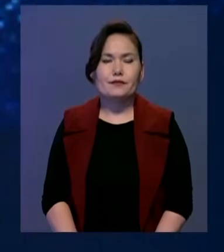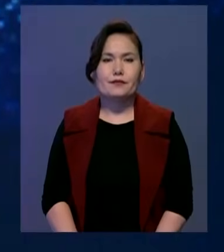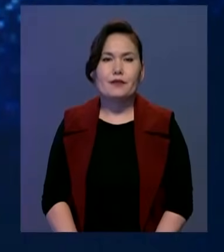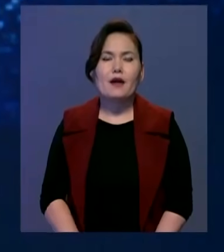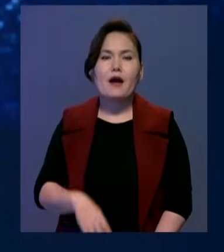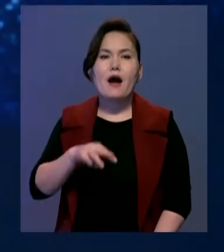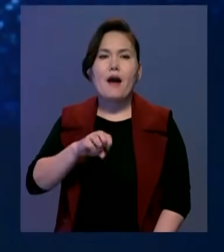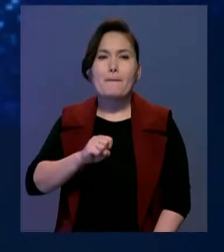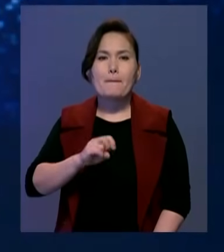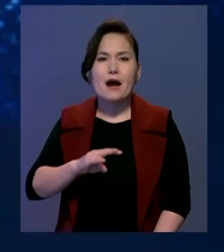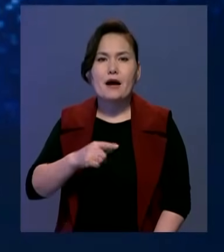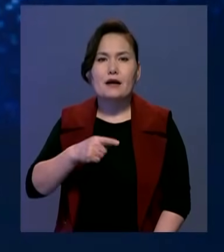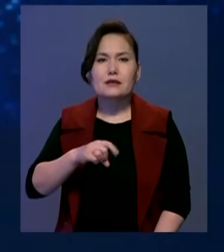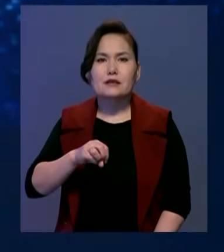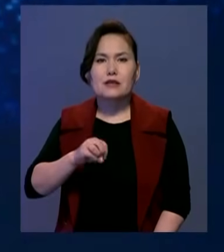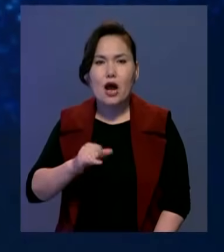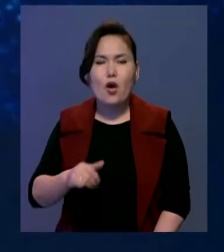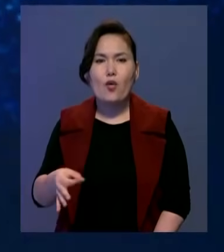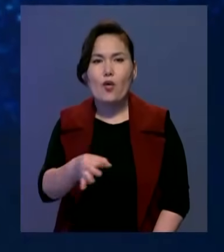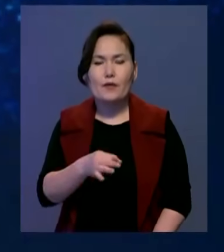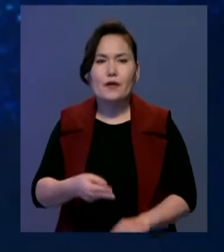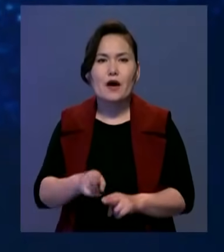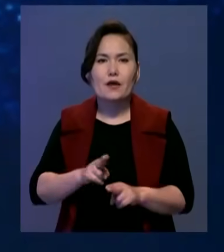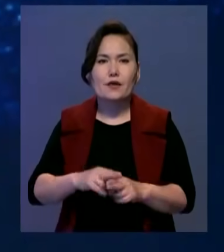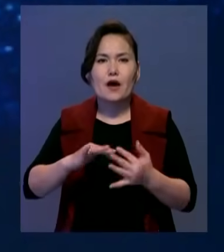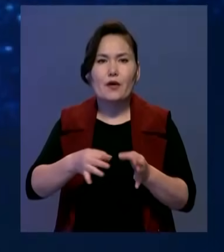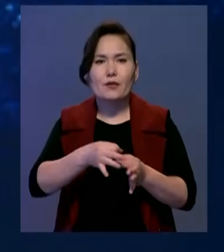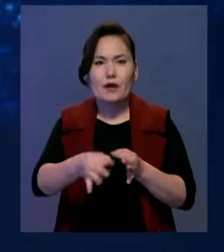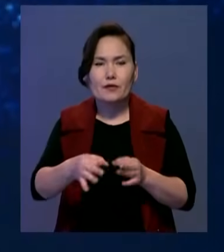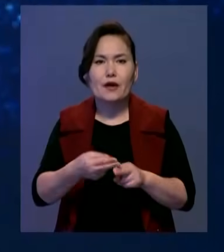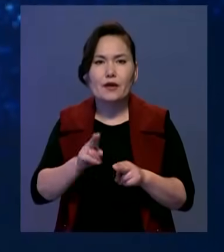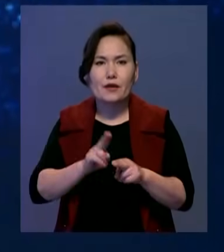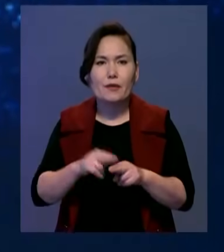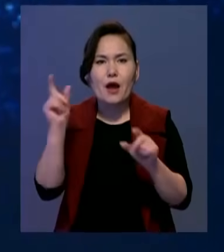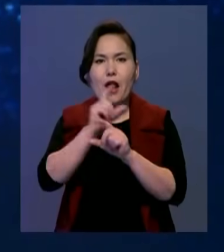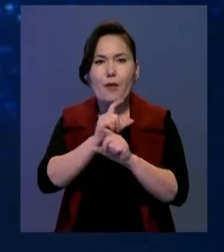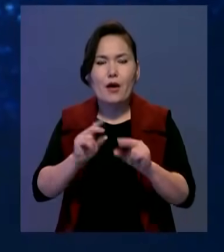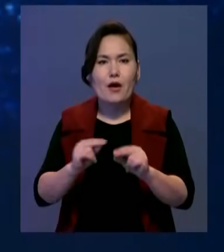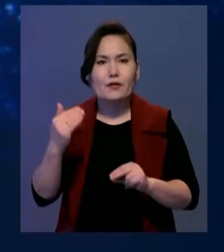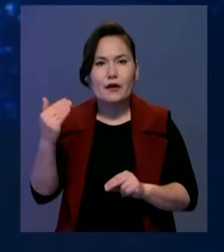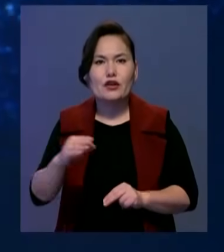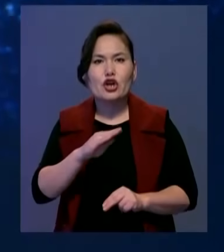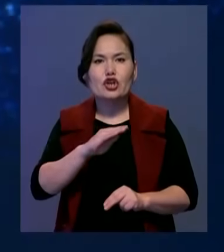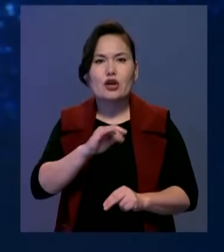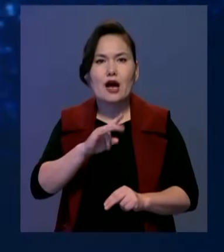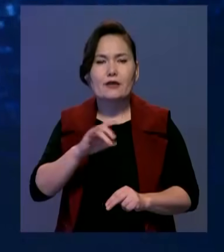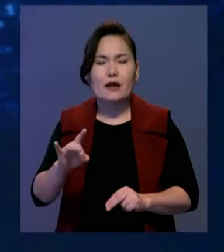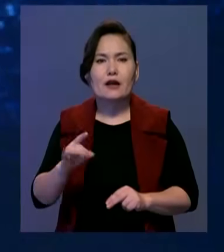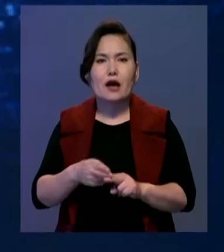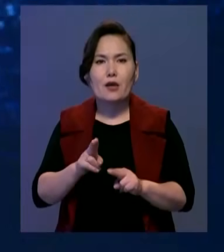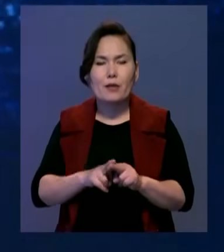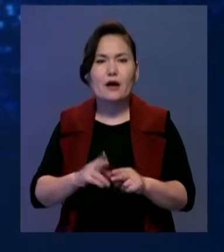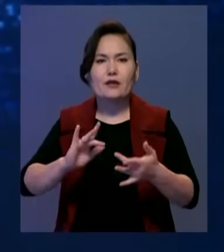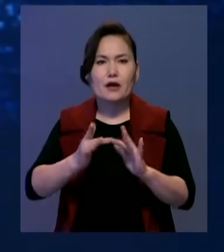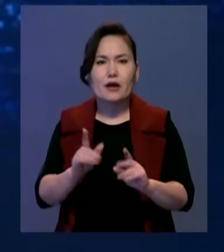Ел жаңалықтарына ойысайық. Маңғыстау облысы Құрық ауылында тұратын бастауыш сыныбының мұғалімі Жанар Қапарова YouTube каналын